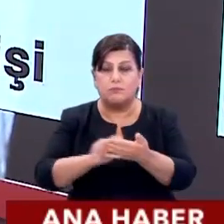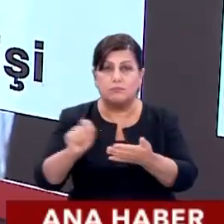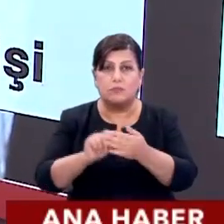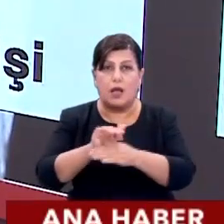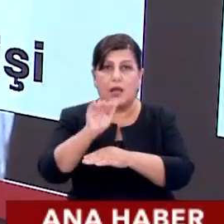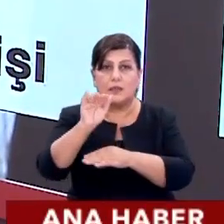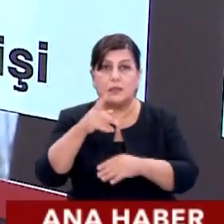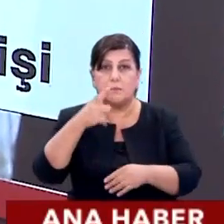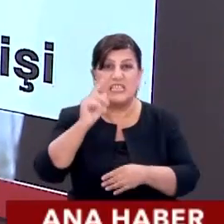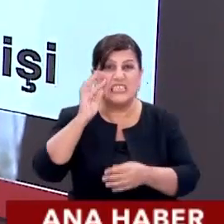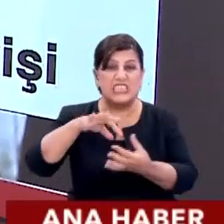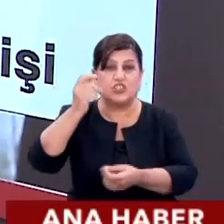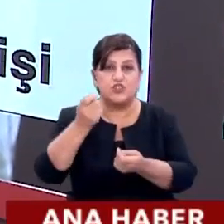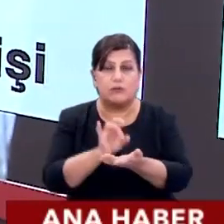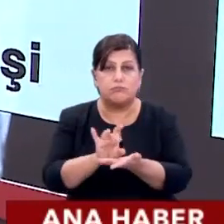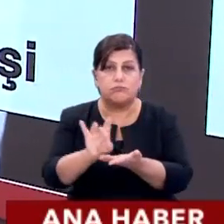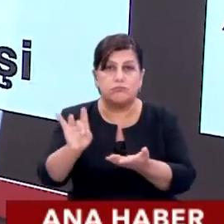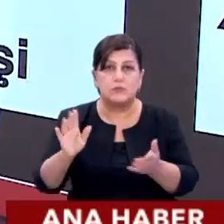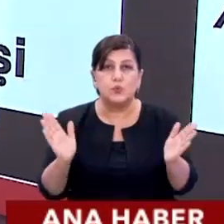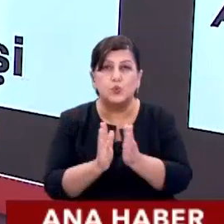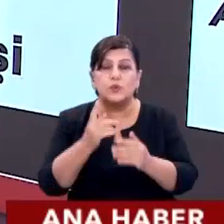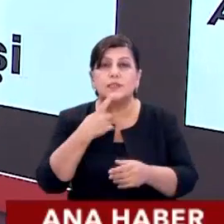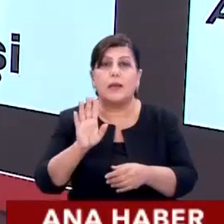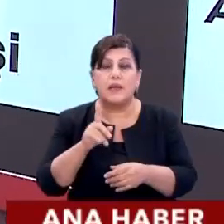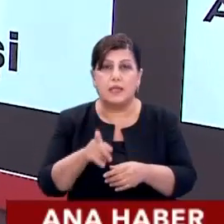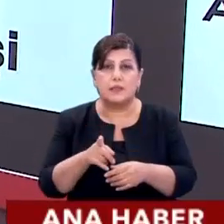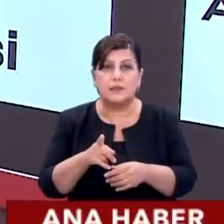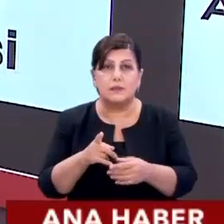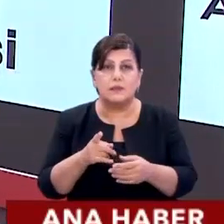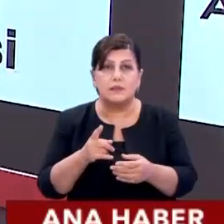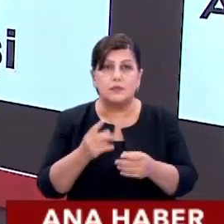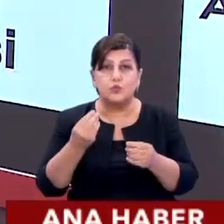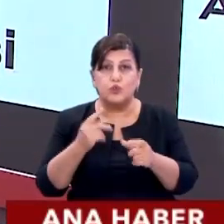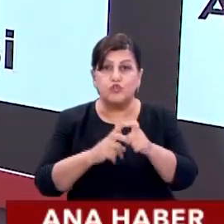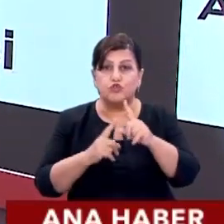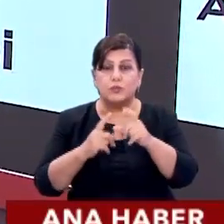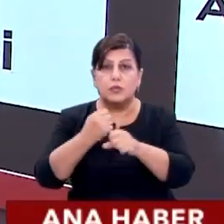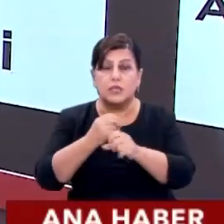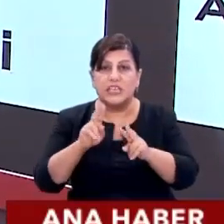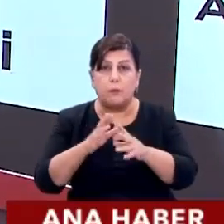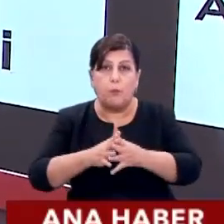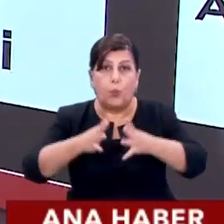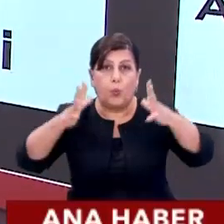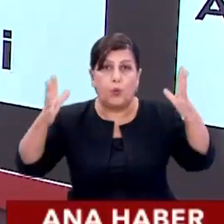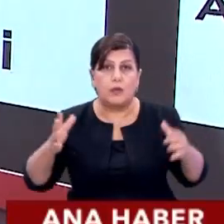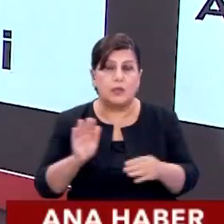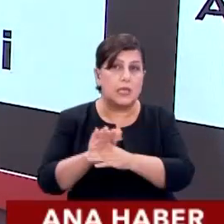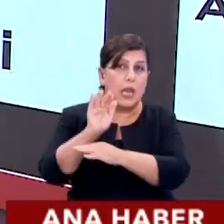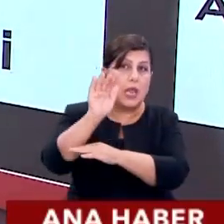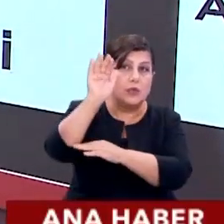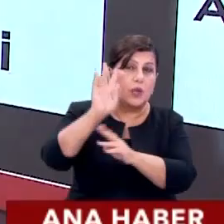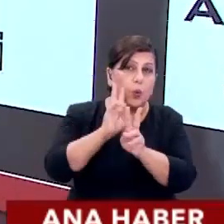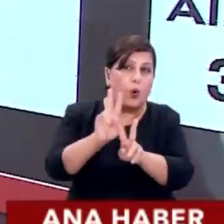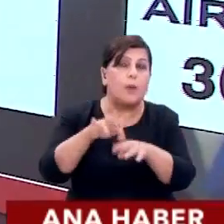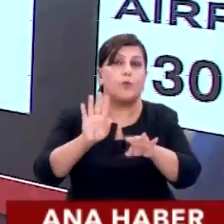bin kişiyi çıkartıyor Küçük Demeyin Bu bir yani çığ gibi büyüyebilir Çünkü geleceği göremiyoruz